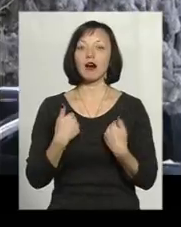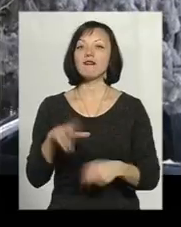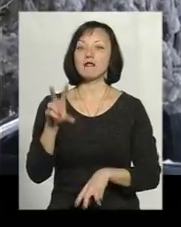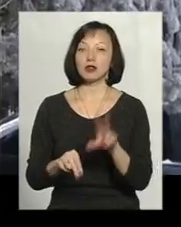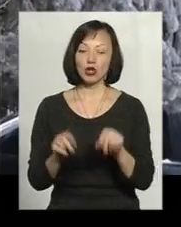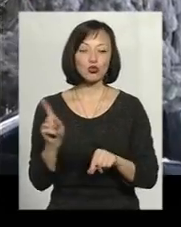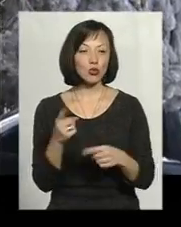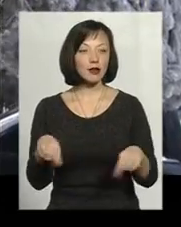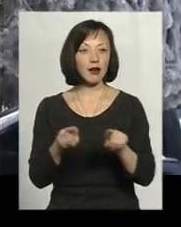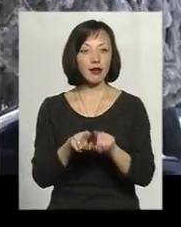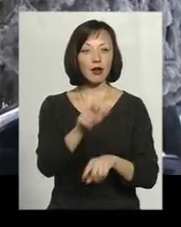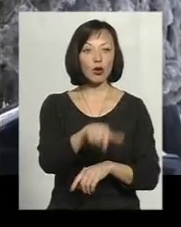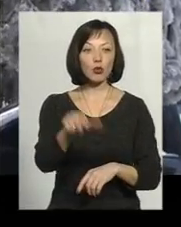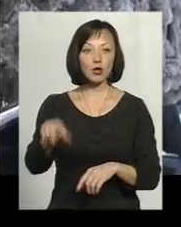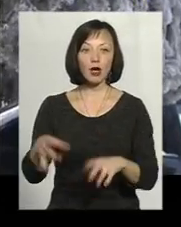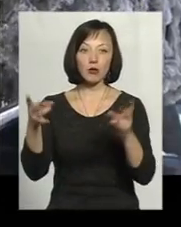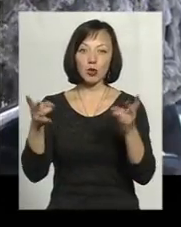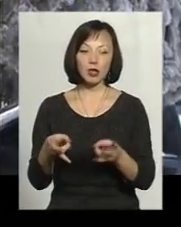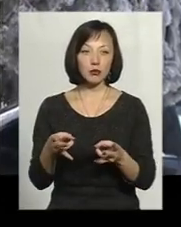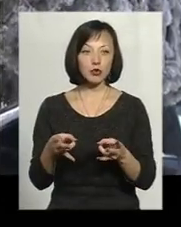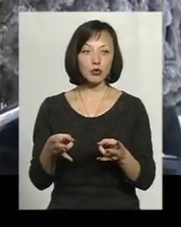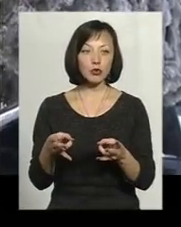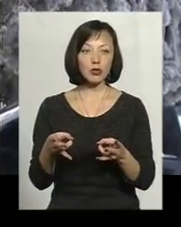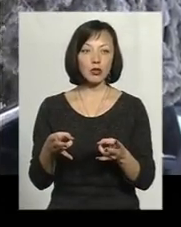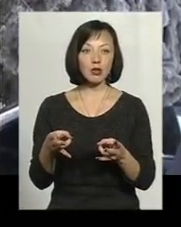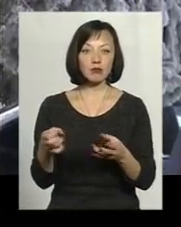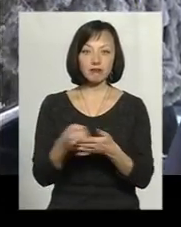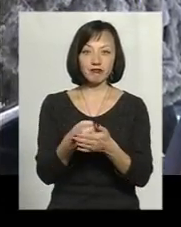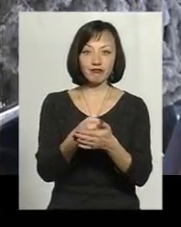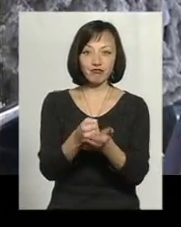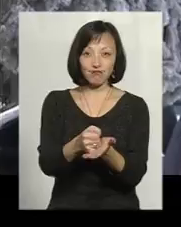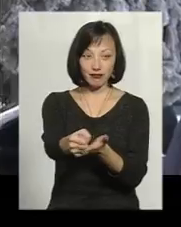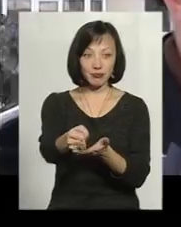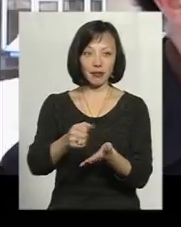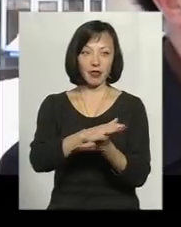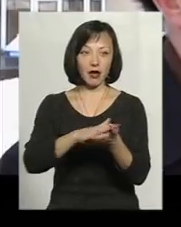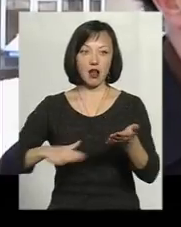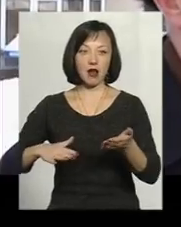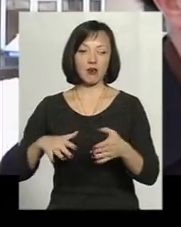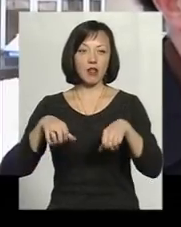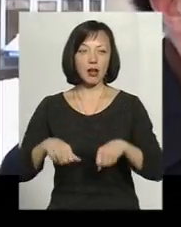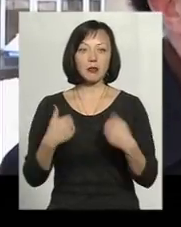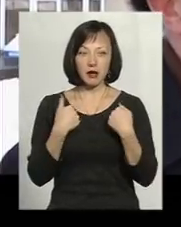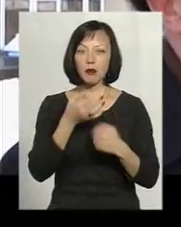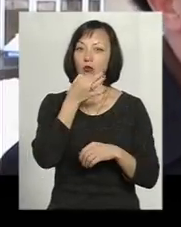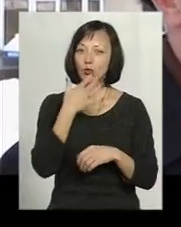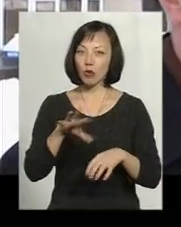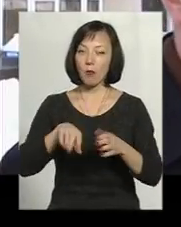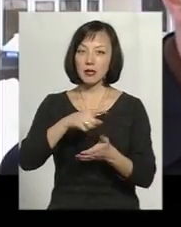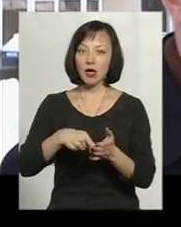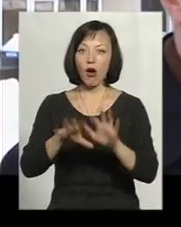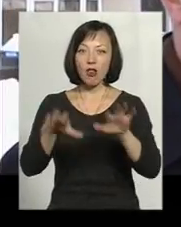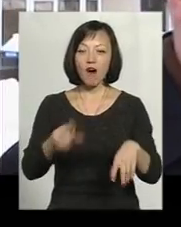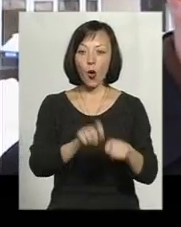таких людей потрібно і просувати і далі у владу. Мені подобається, що міський голова контролює